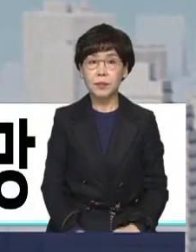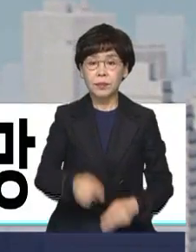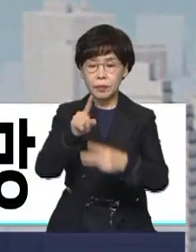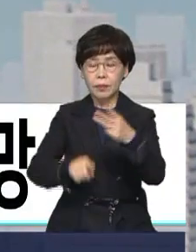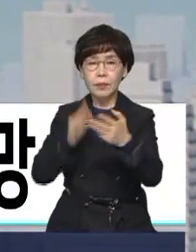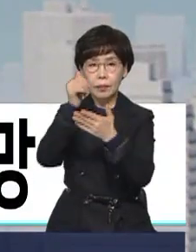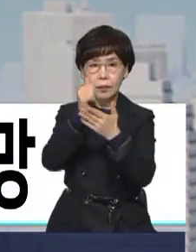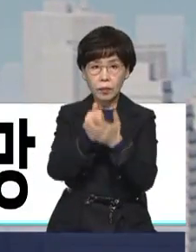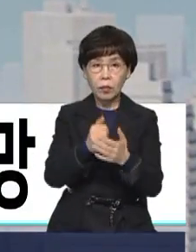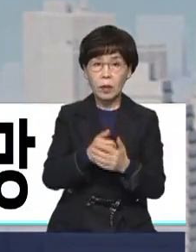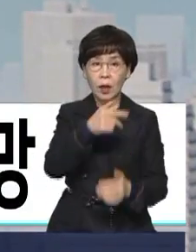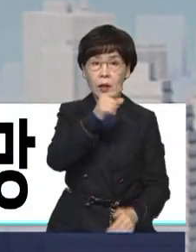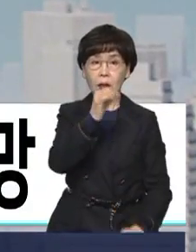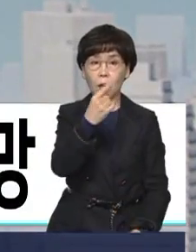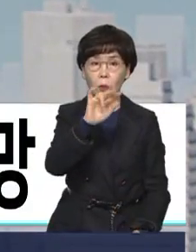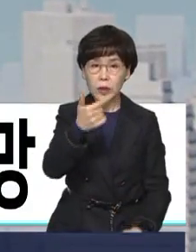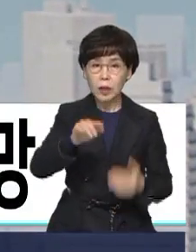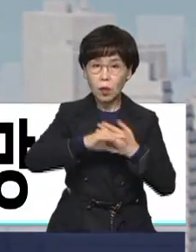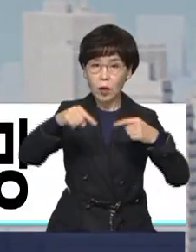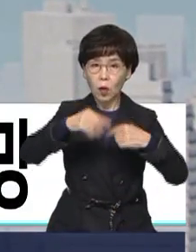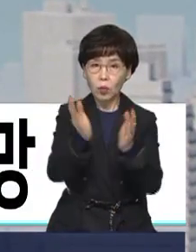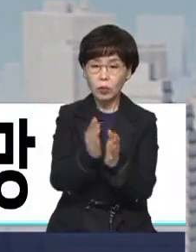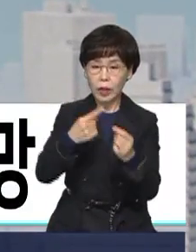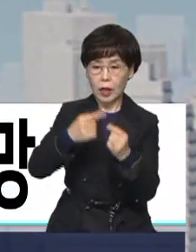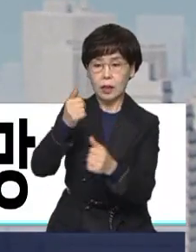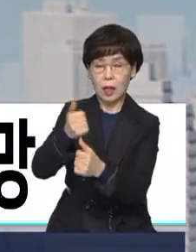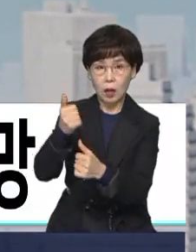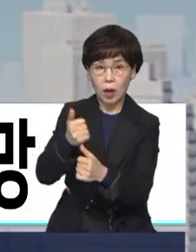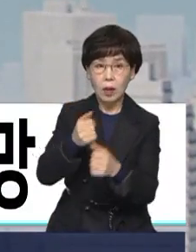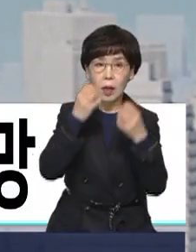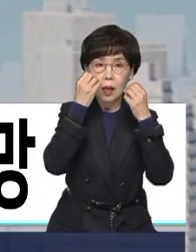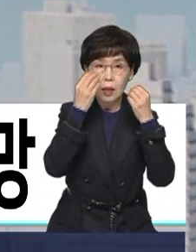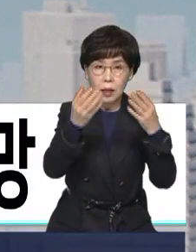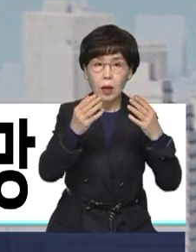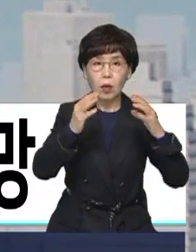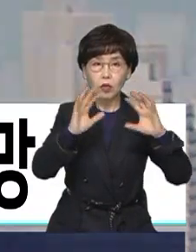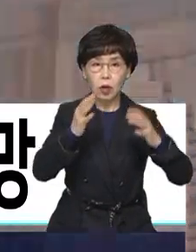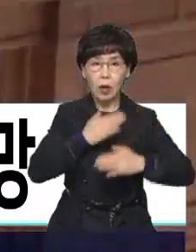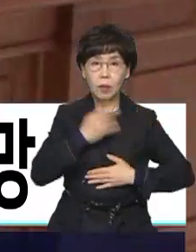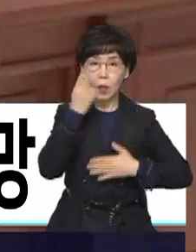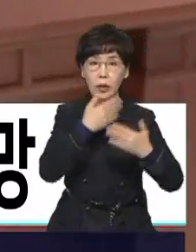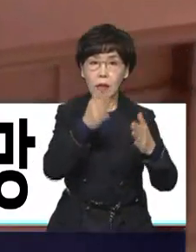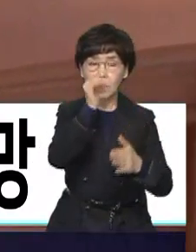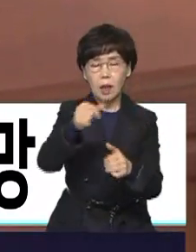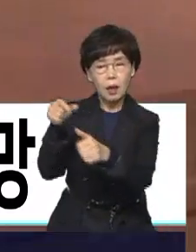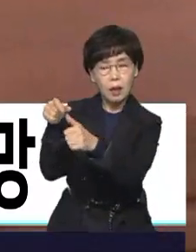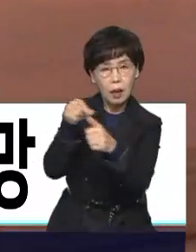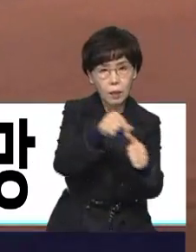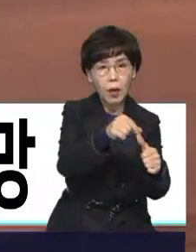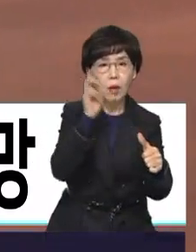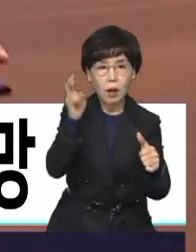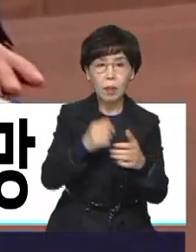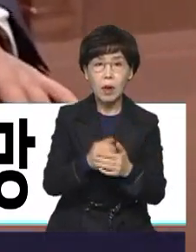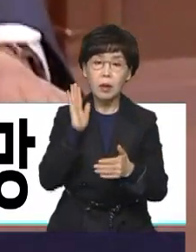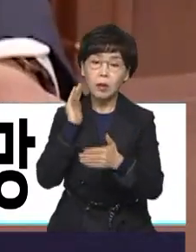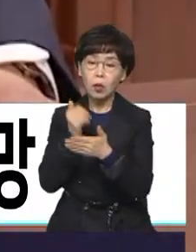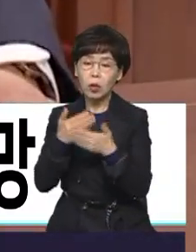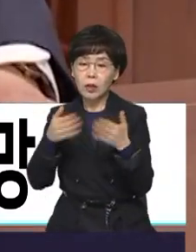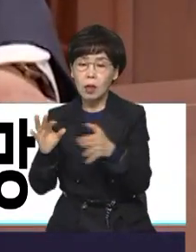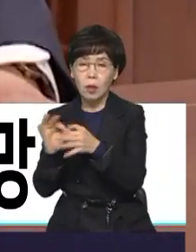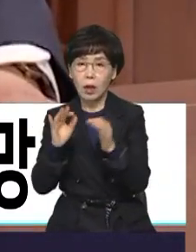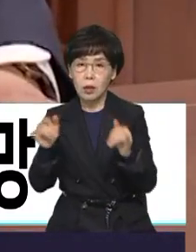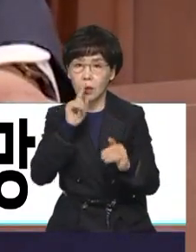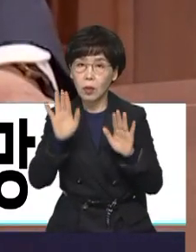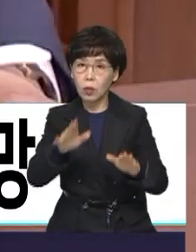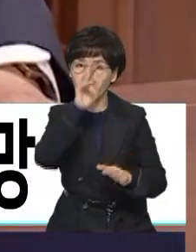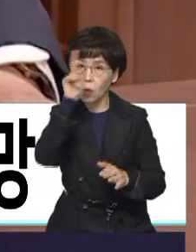윤성열 대통령이 장호진 외교부 제 1차관을 신임 국가안보 실장에 임명할 걸로 보입니다 대통령실 관계자는